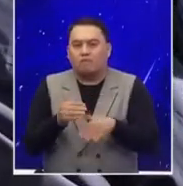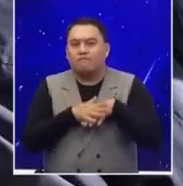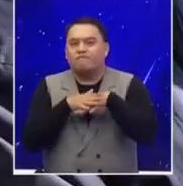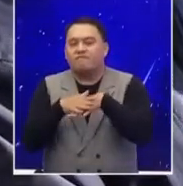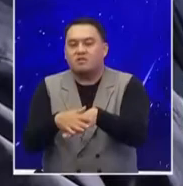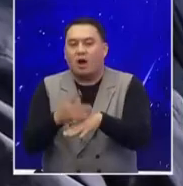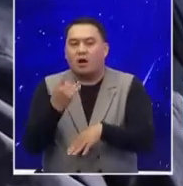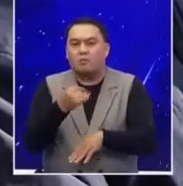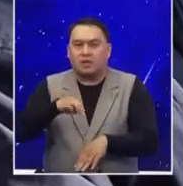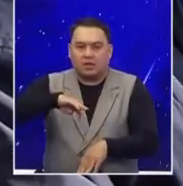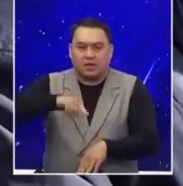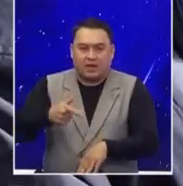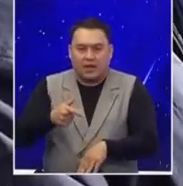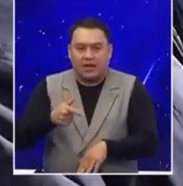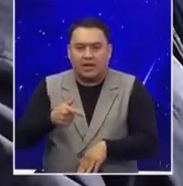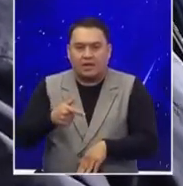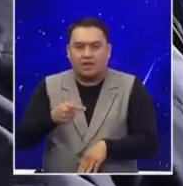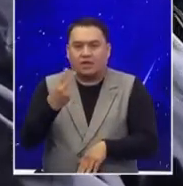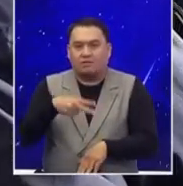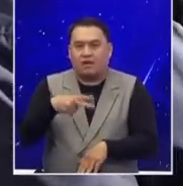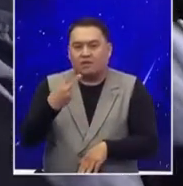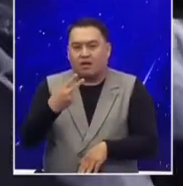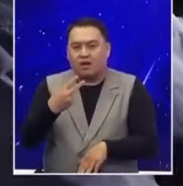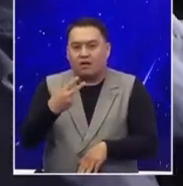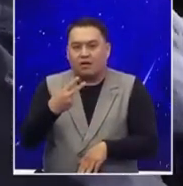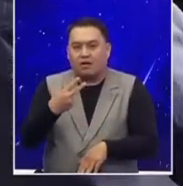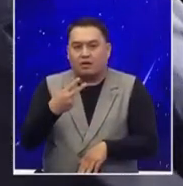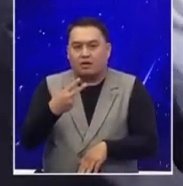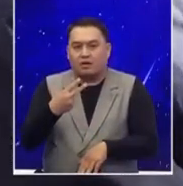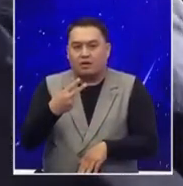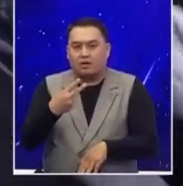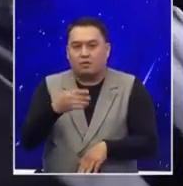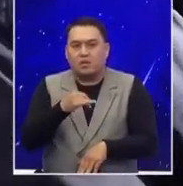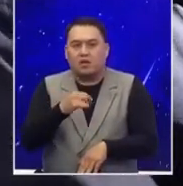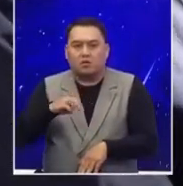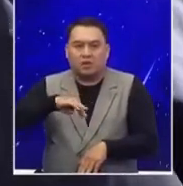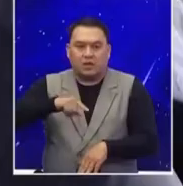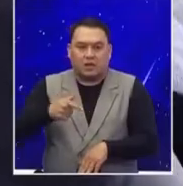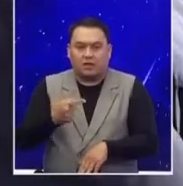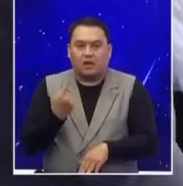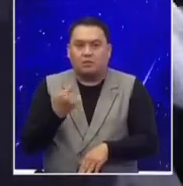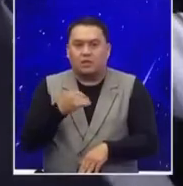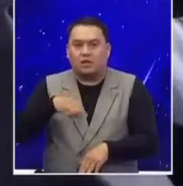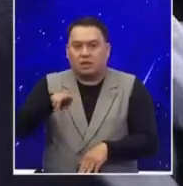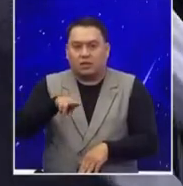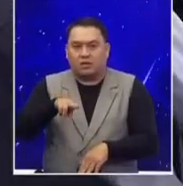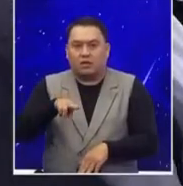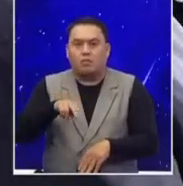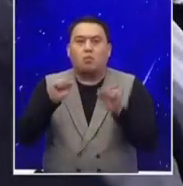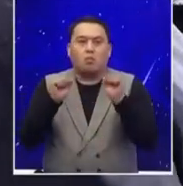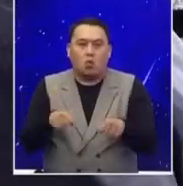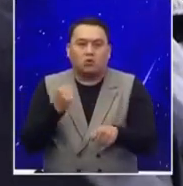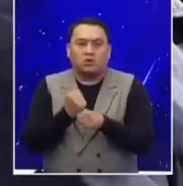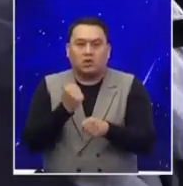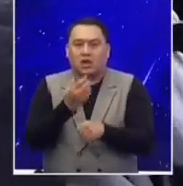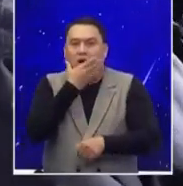выделил 1 миллиард 22,5 миллиона тенге. 1 миллиард. Ну, можно же